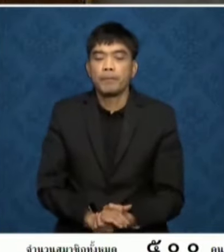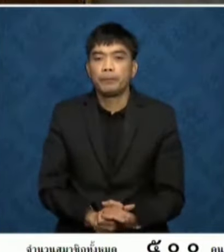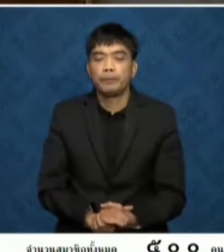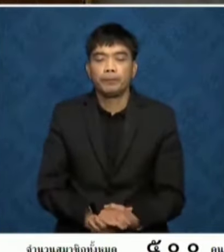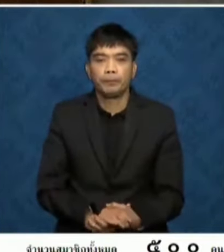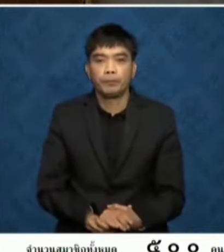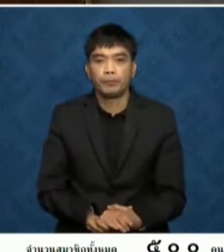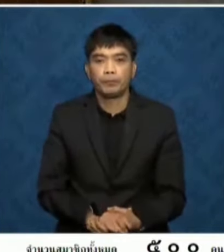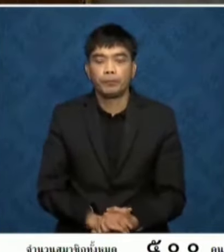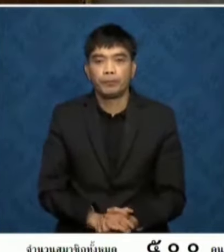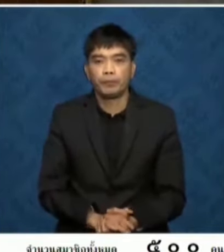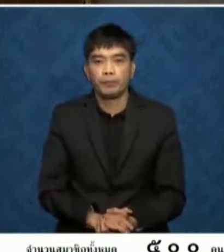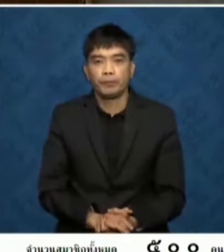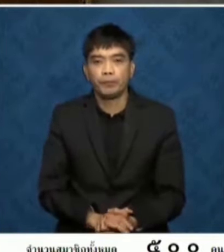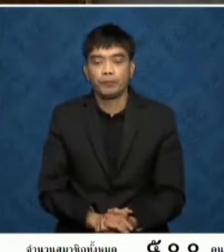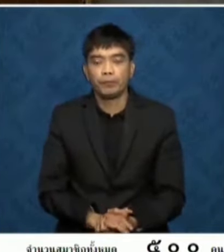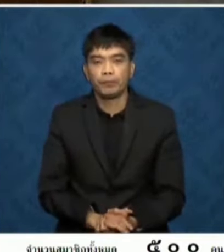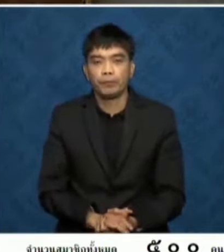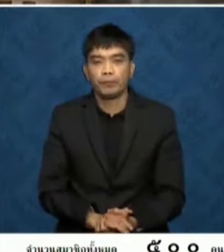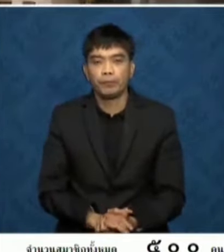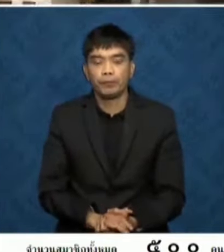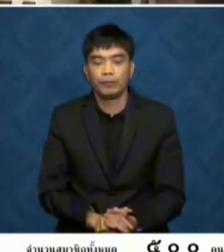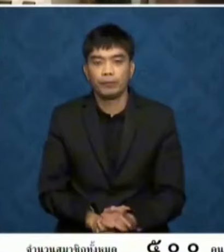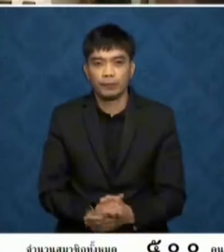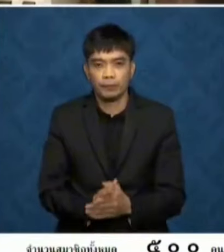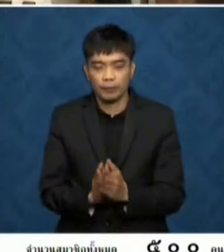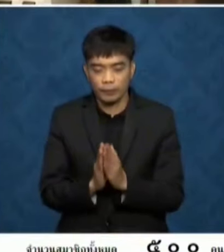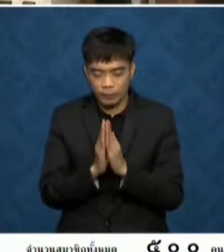ท่านเบญจาแสงจันทร์ครับ